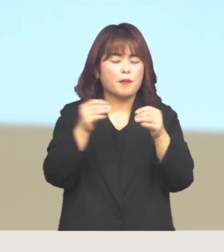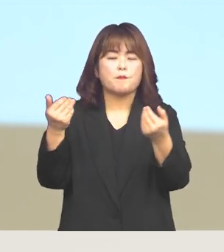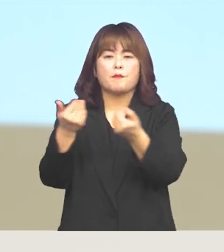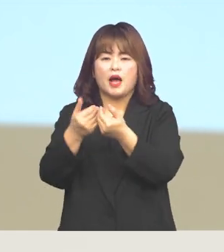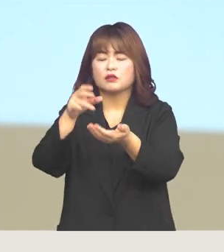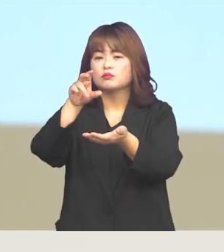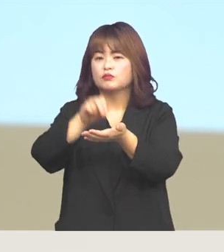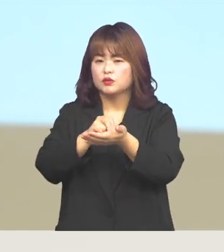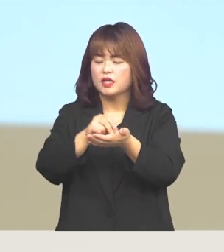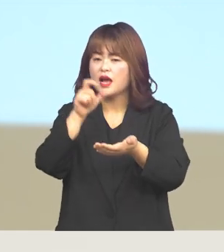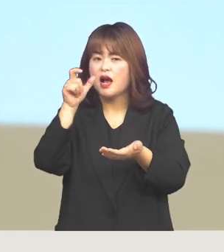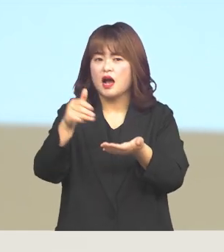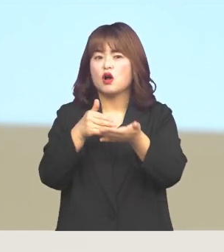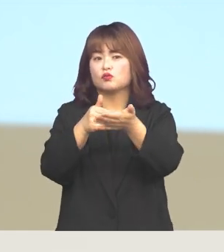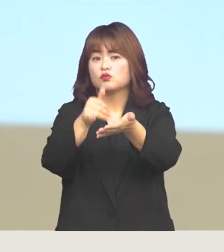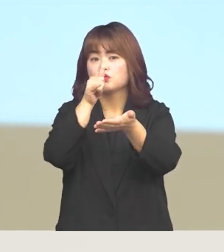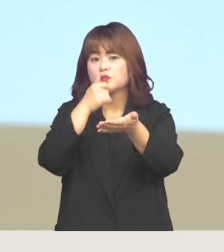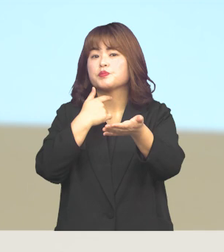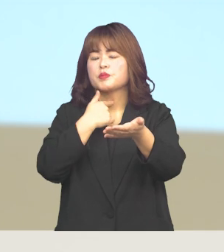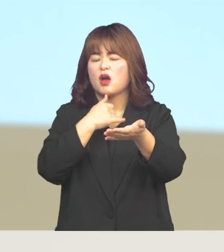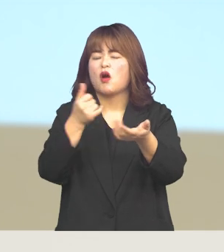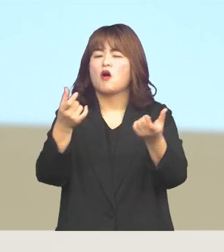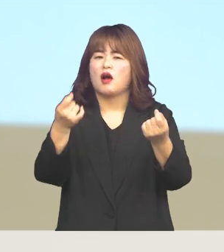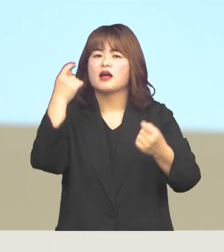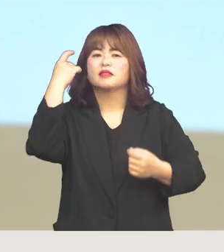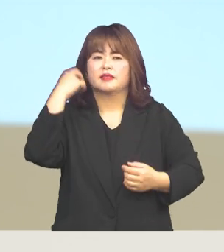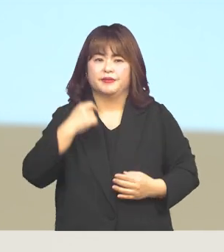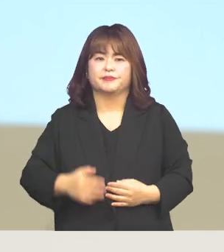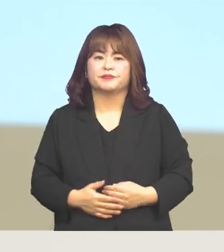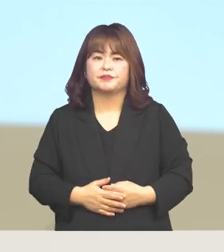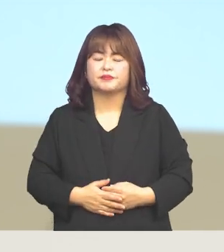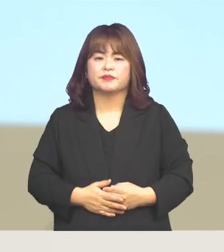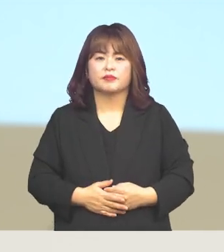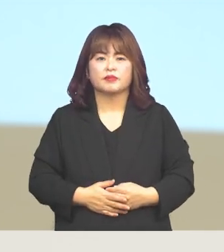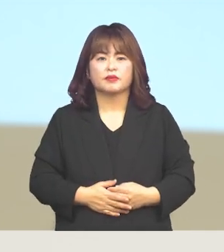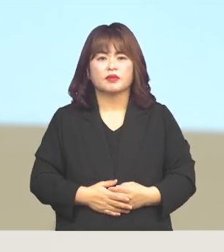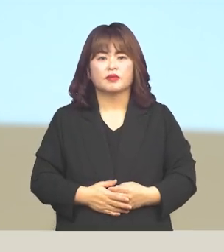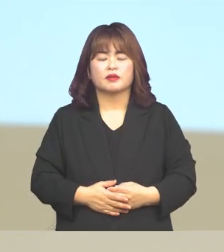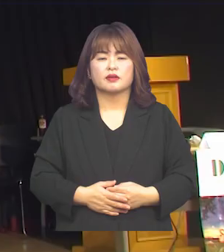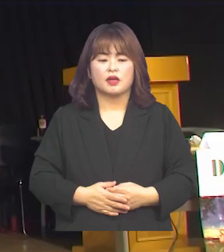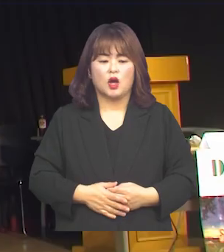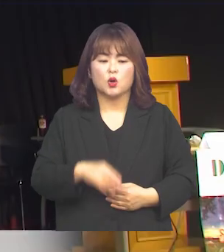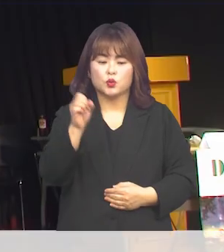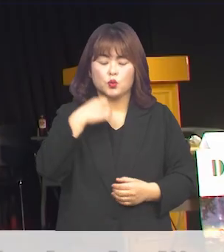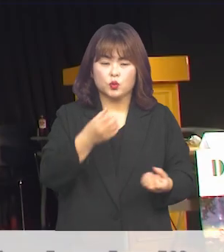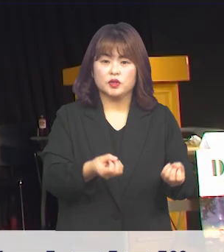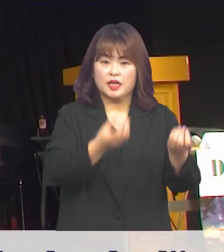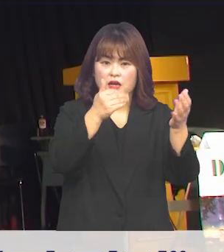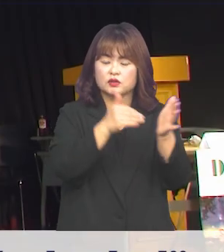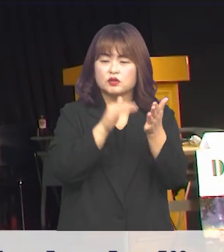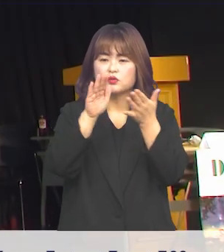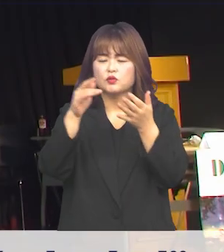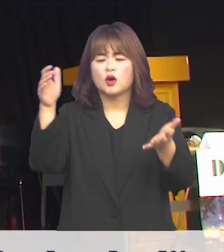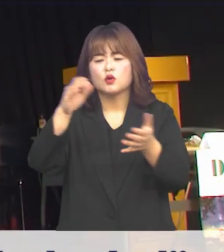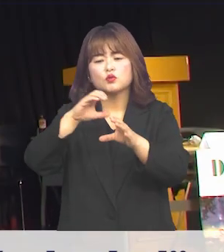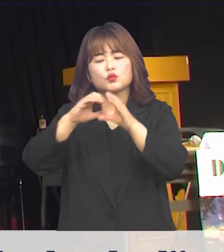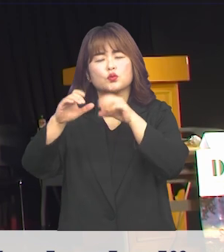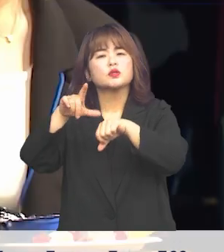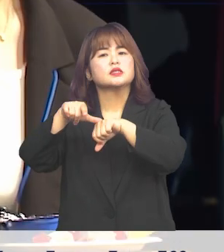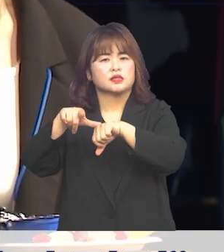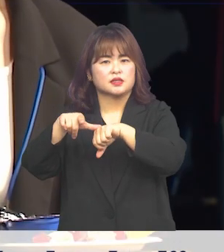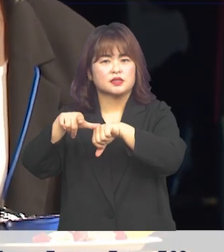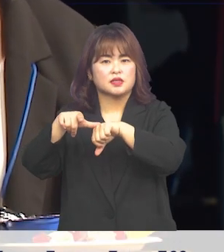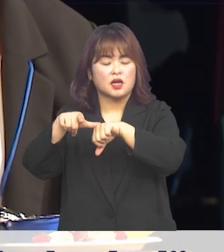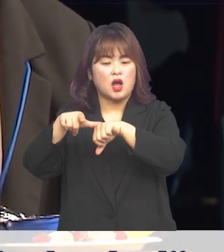그 속성 때문에 이제 강하게 주장을 했던 측면도 있다고 생각을 합니다. 또 대회 후 학생들과의